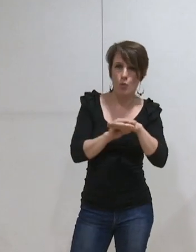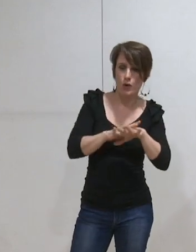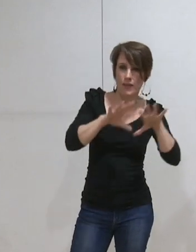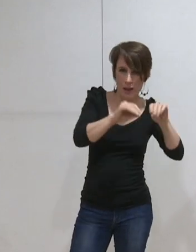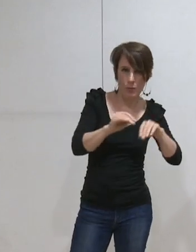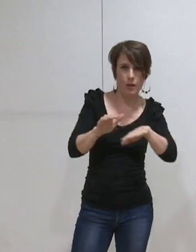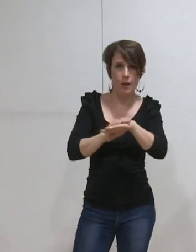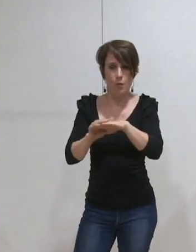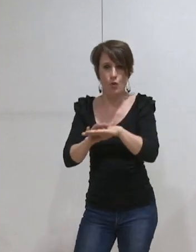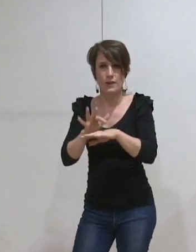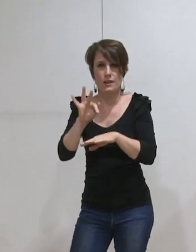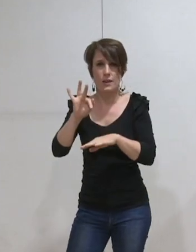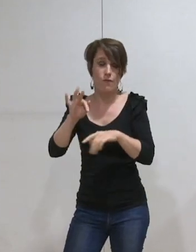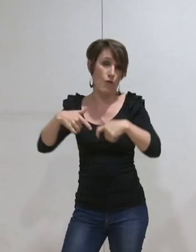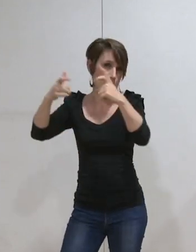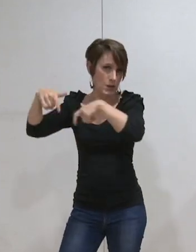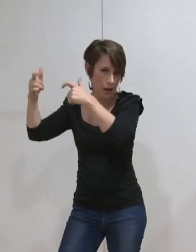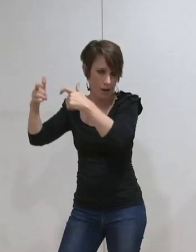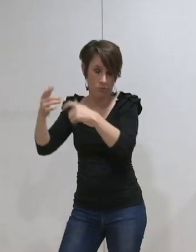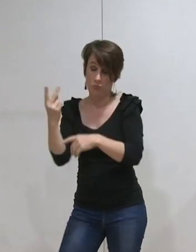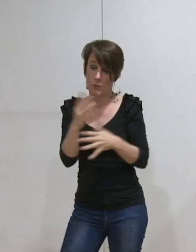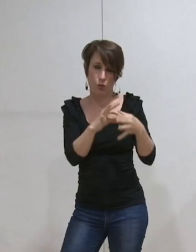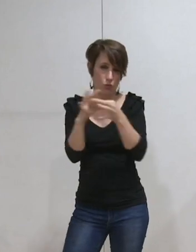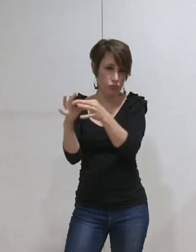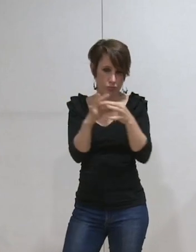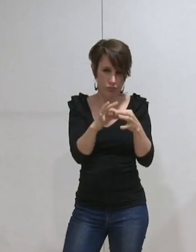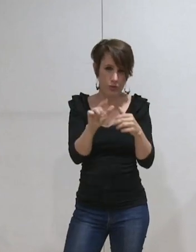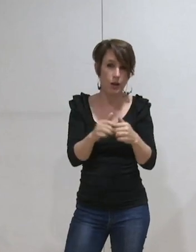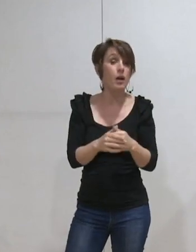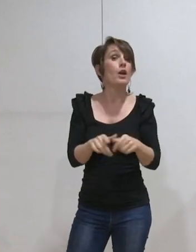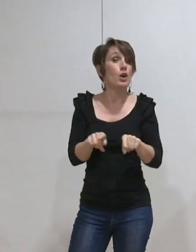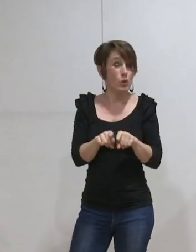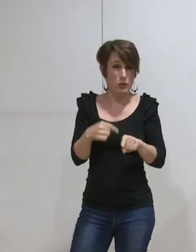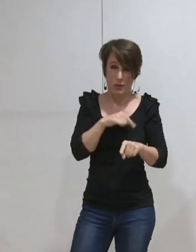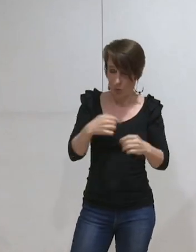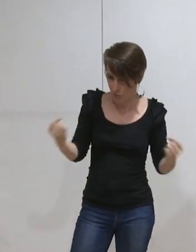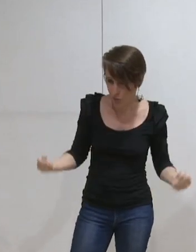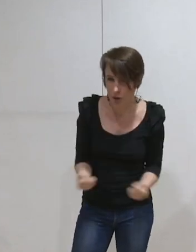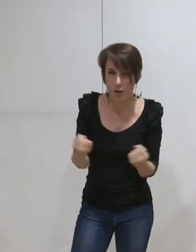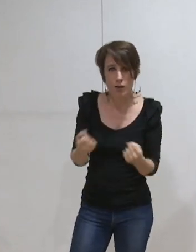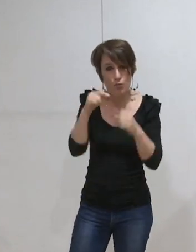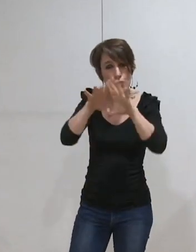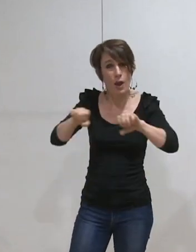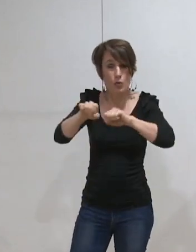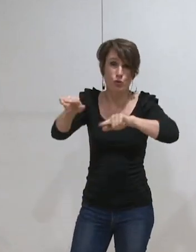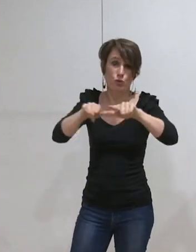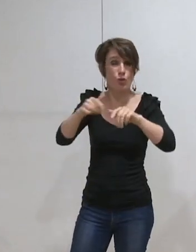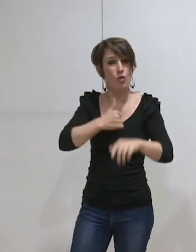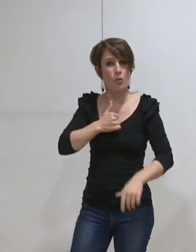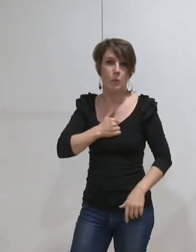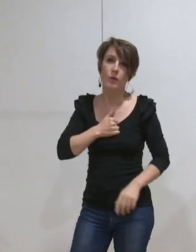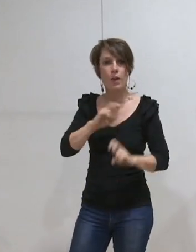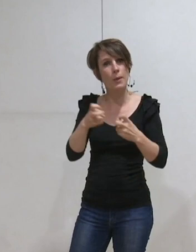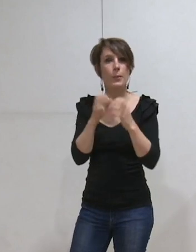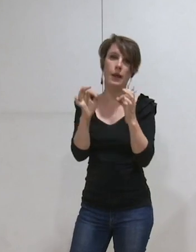foncière les deux sont intimement liés vis aussi à relancer la production logement privé et à des prix abordables nous n'avons pas